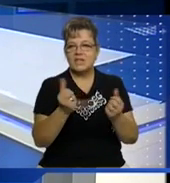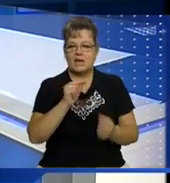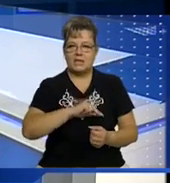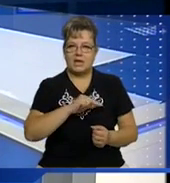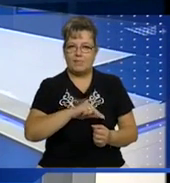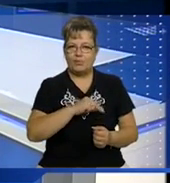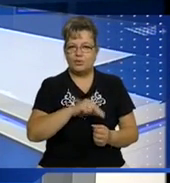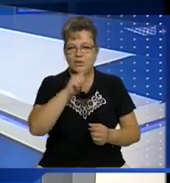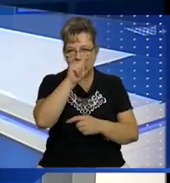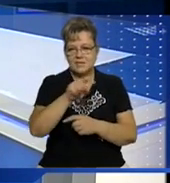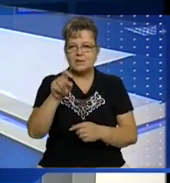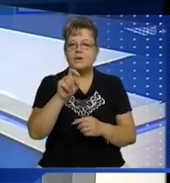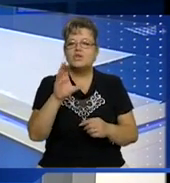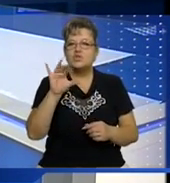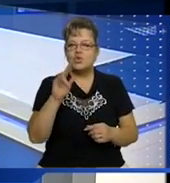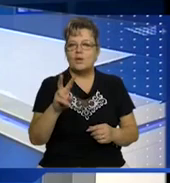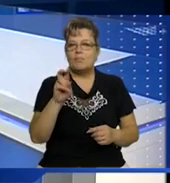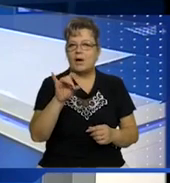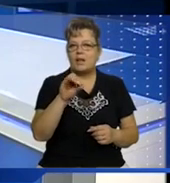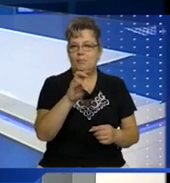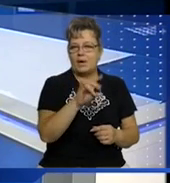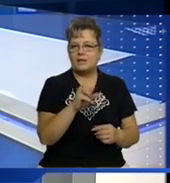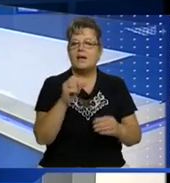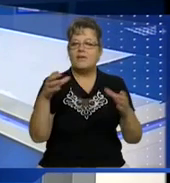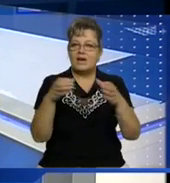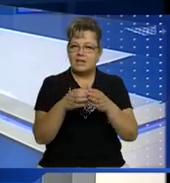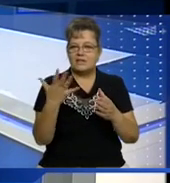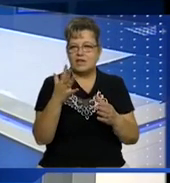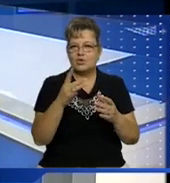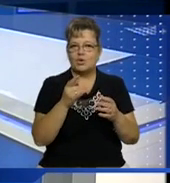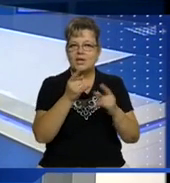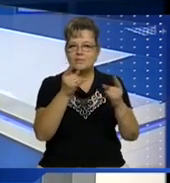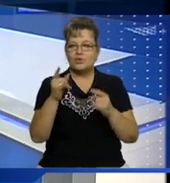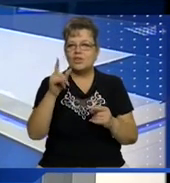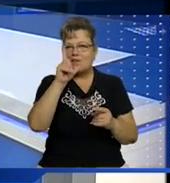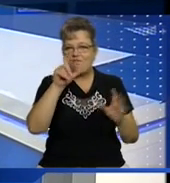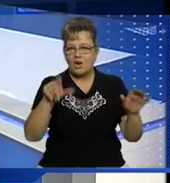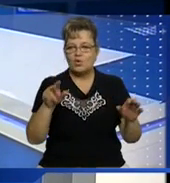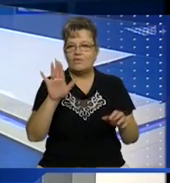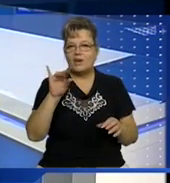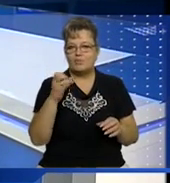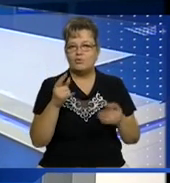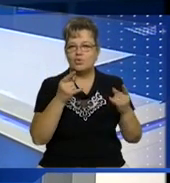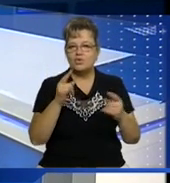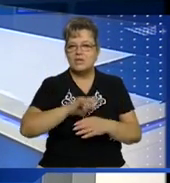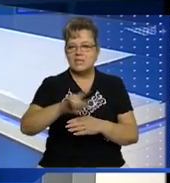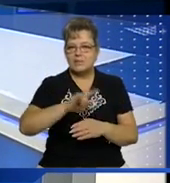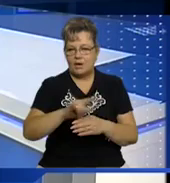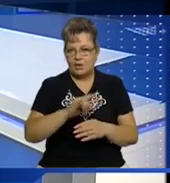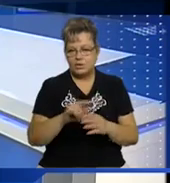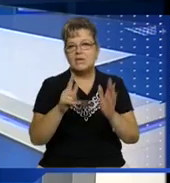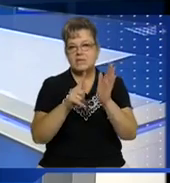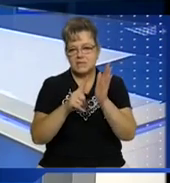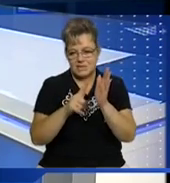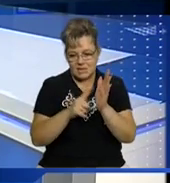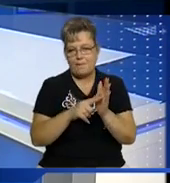А в ростовский аэропорт взяли на работу ястреба Тетеревятника и сокола Балабана. Теперь в отряде, который распугивает ворон и воробьев,